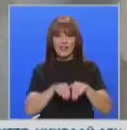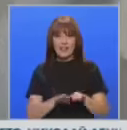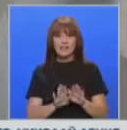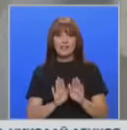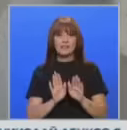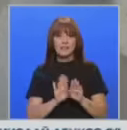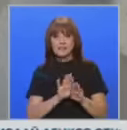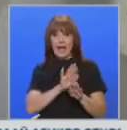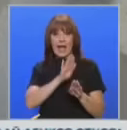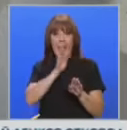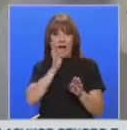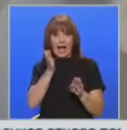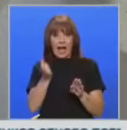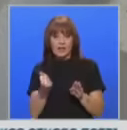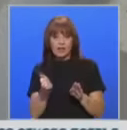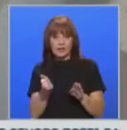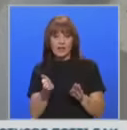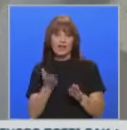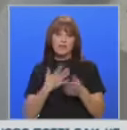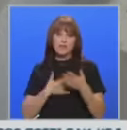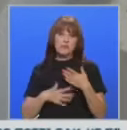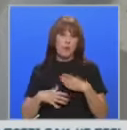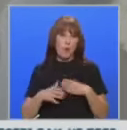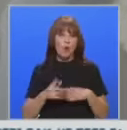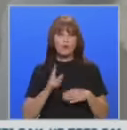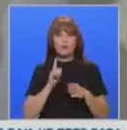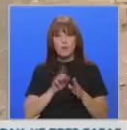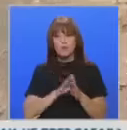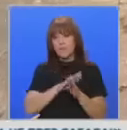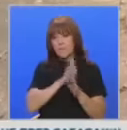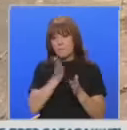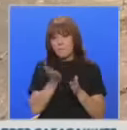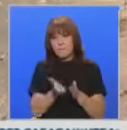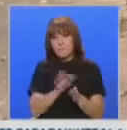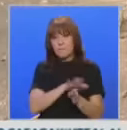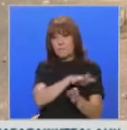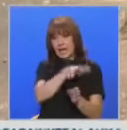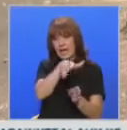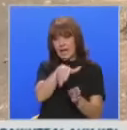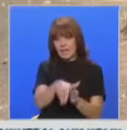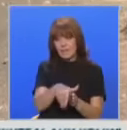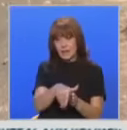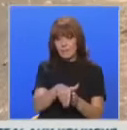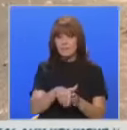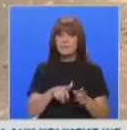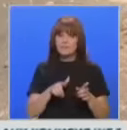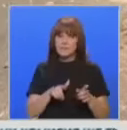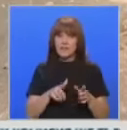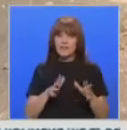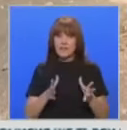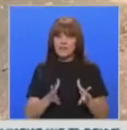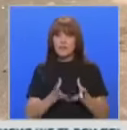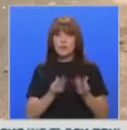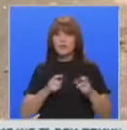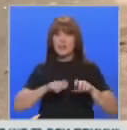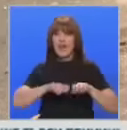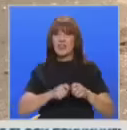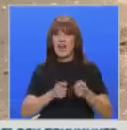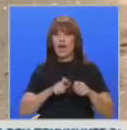откоса и спокойно може да си прелива. Това обаче започва интензивно да руши стената и да